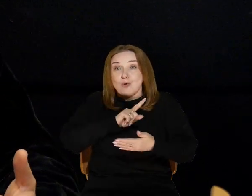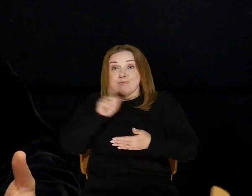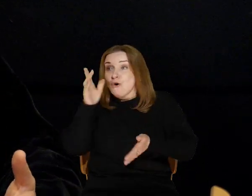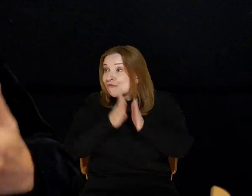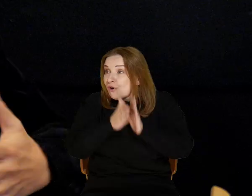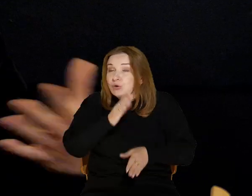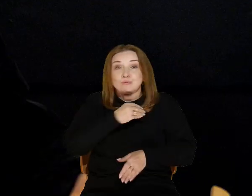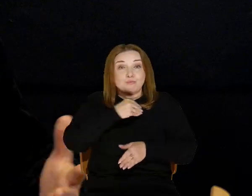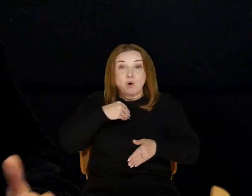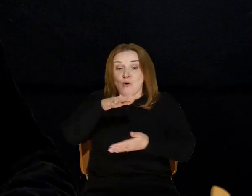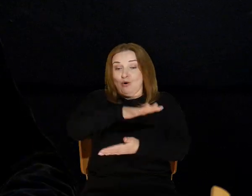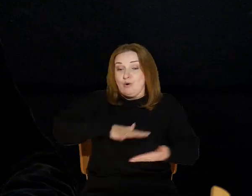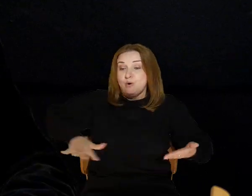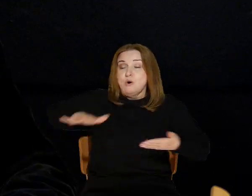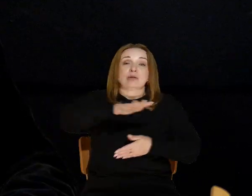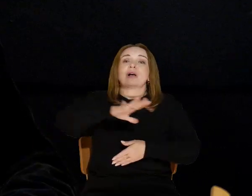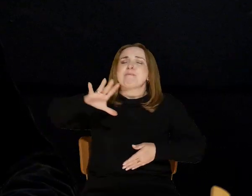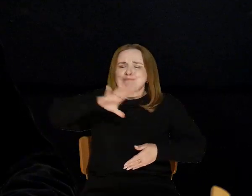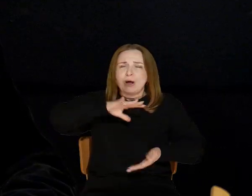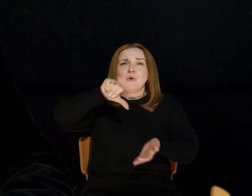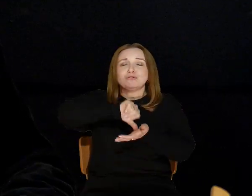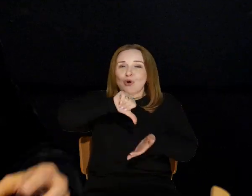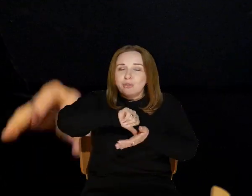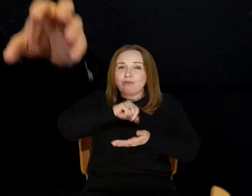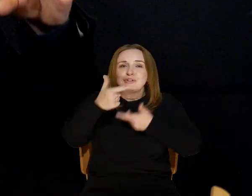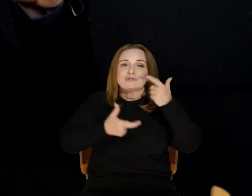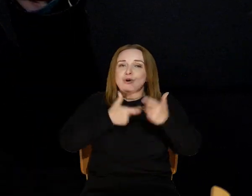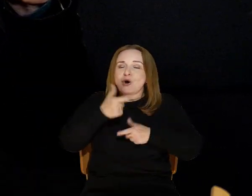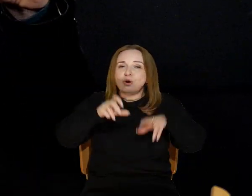Polsce było całkiem spore środowisko badaczek, badaczy, którzy